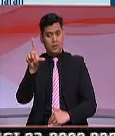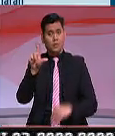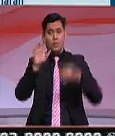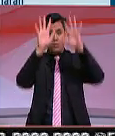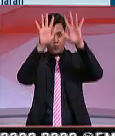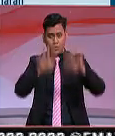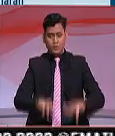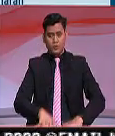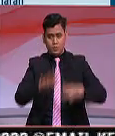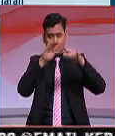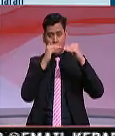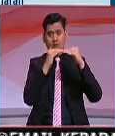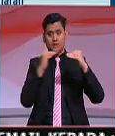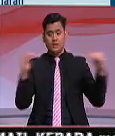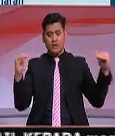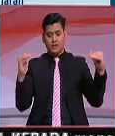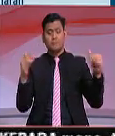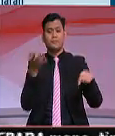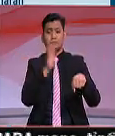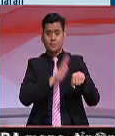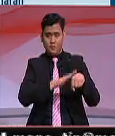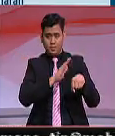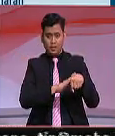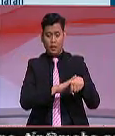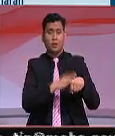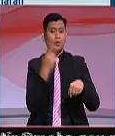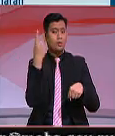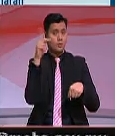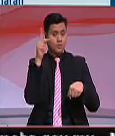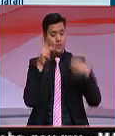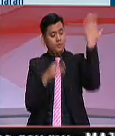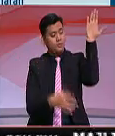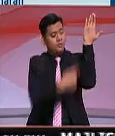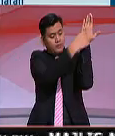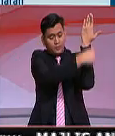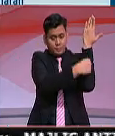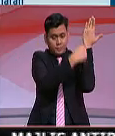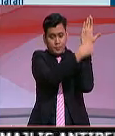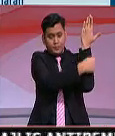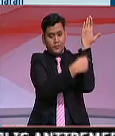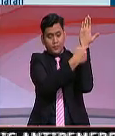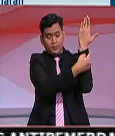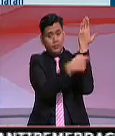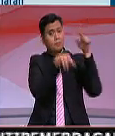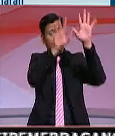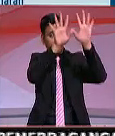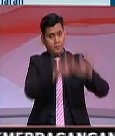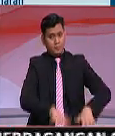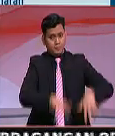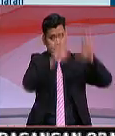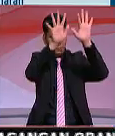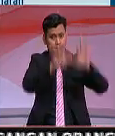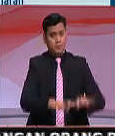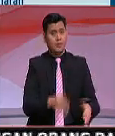amaran cuaca peringkat waspada, iaitu peringkat kuning ini, di kawasan yang diloretkan adalah melibatkan hujan lebat